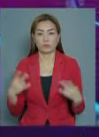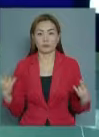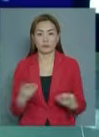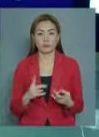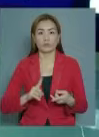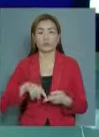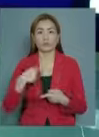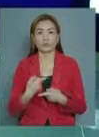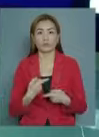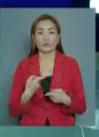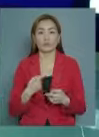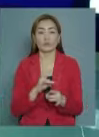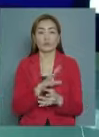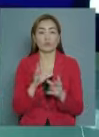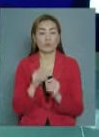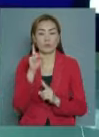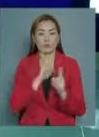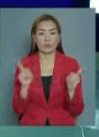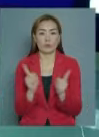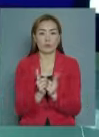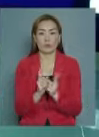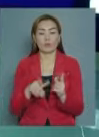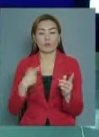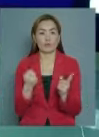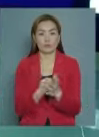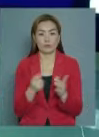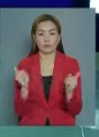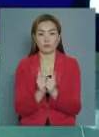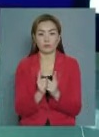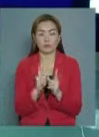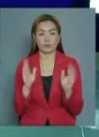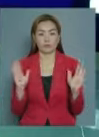бийик. Эндеше, осы айтылган келели кеңес оралымды ойдан өзүңүз